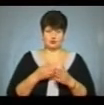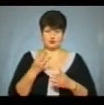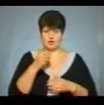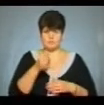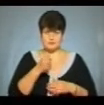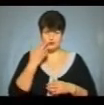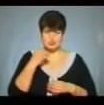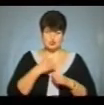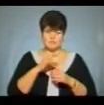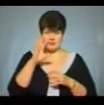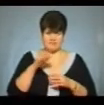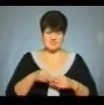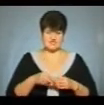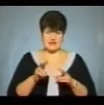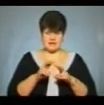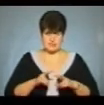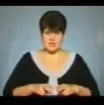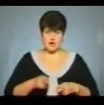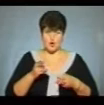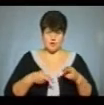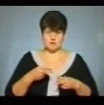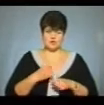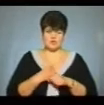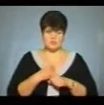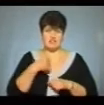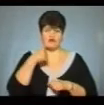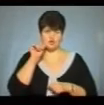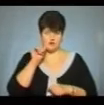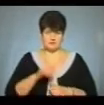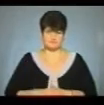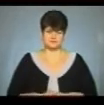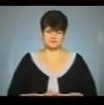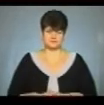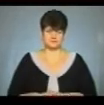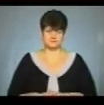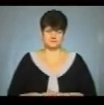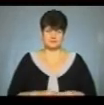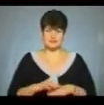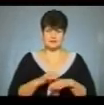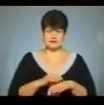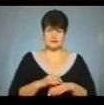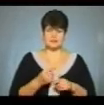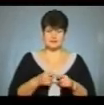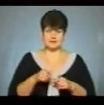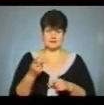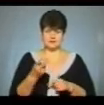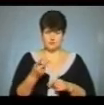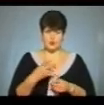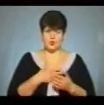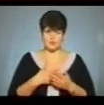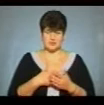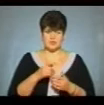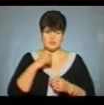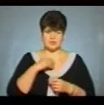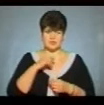зроблять всі аналізи. Розтин тіл провели вчора, каже Світлана Криса. тіла цих двох уже громадян наших